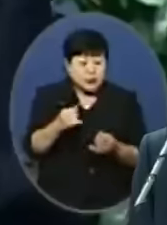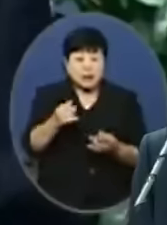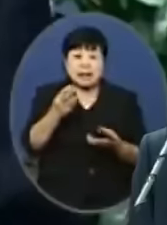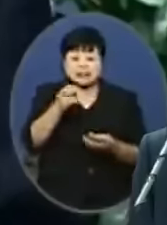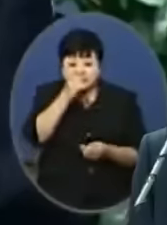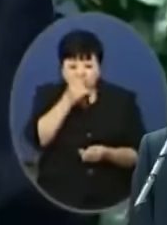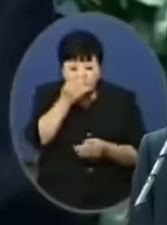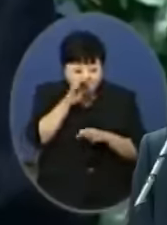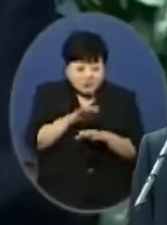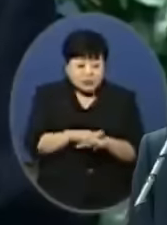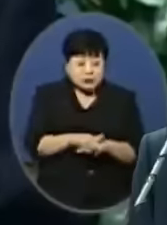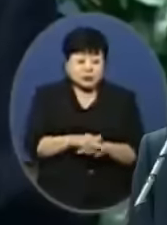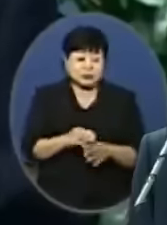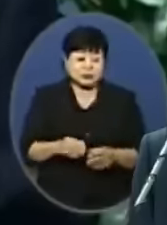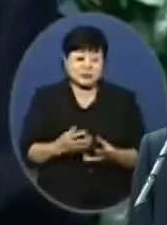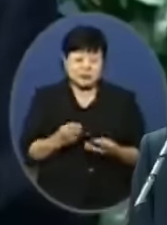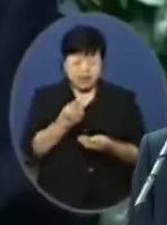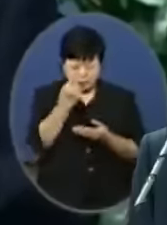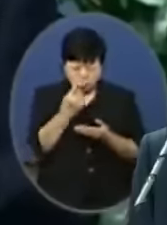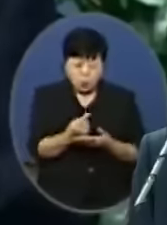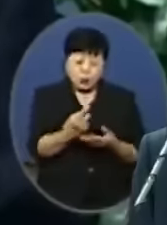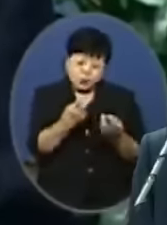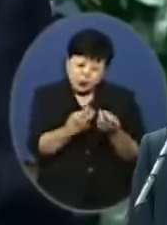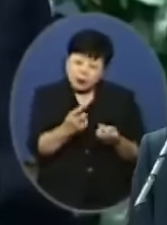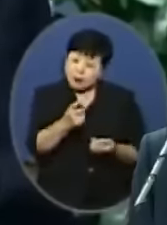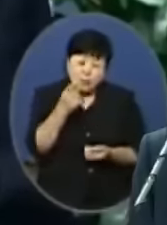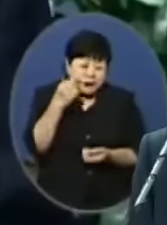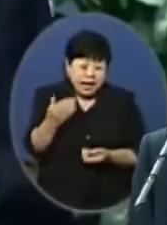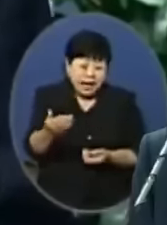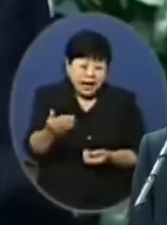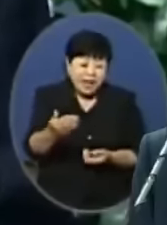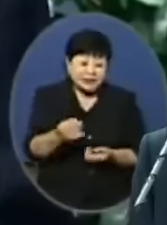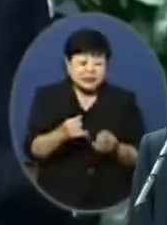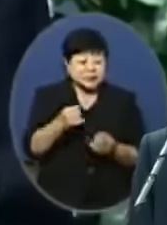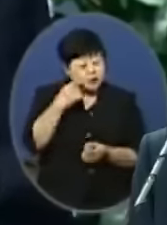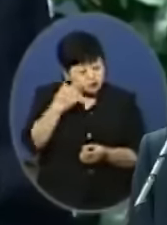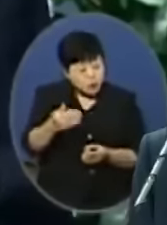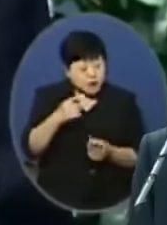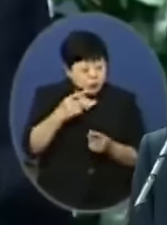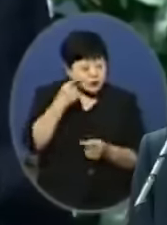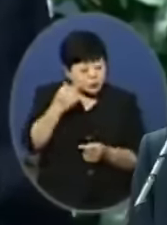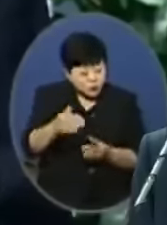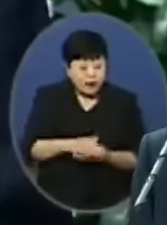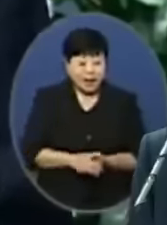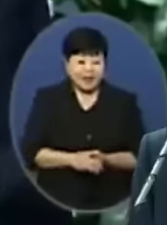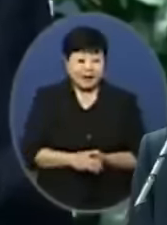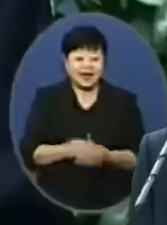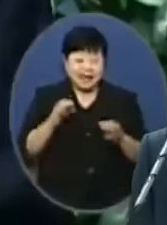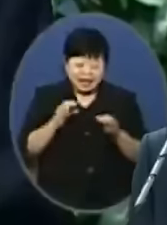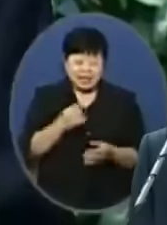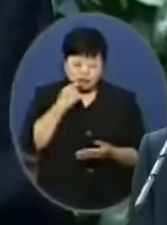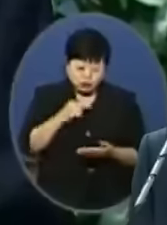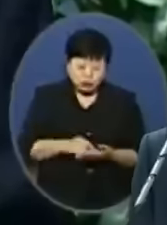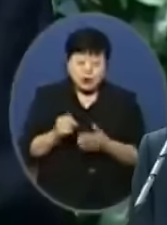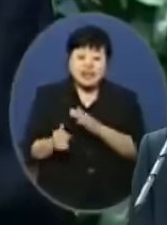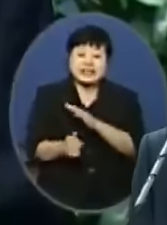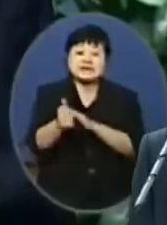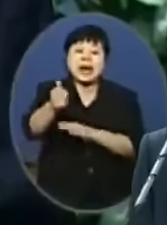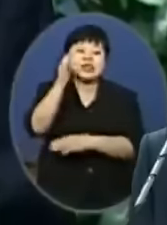교회 성도들이 많이 찾아오도록 어떻게 하면 할 수 있습니까? 그러면 간단한 것입니다. 희망을